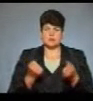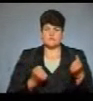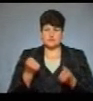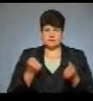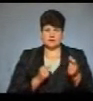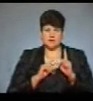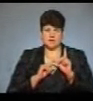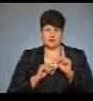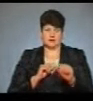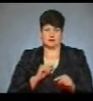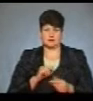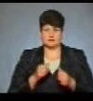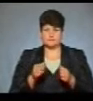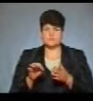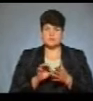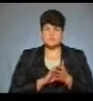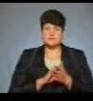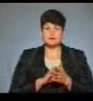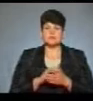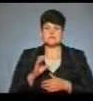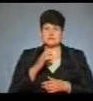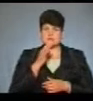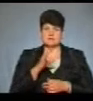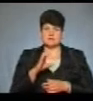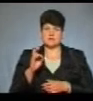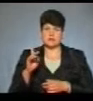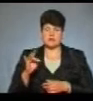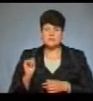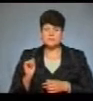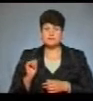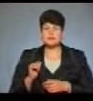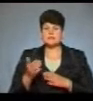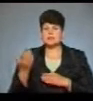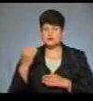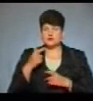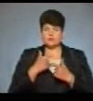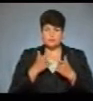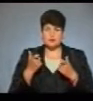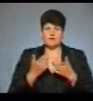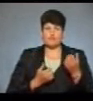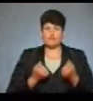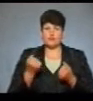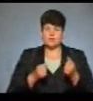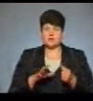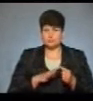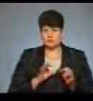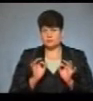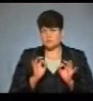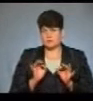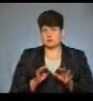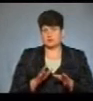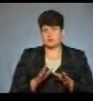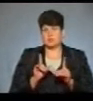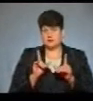Про це повідомив речник Нацполіції області Сергій Крета. За попередньою інформацією, водій авто був тверезий і їхав,